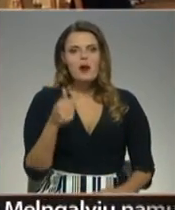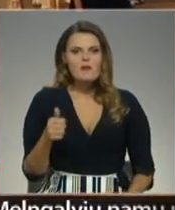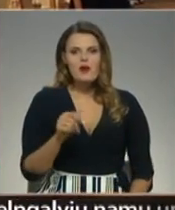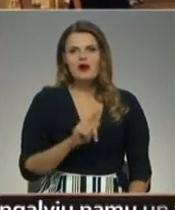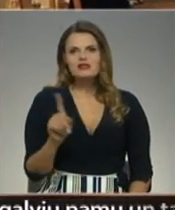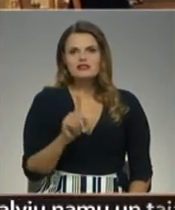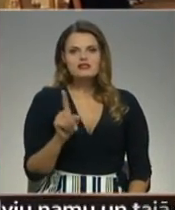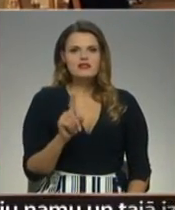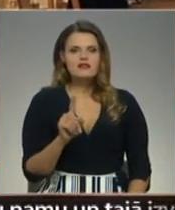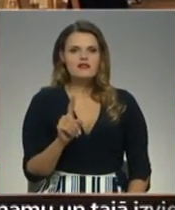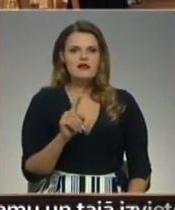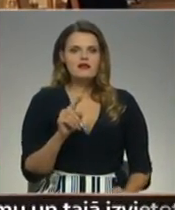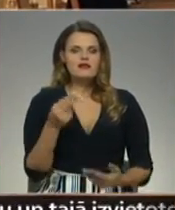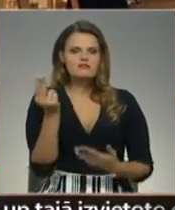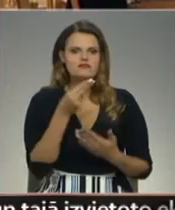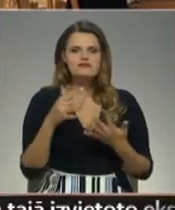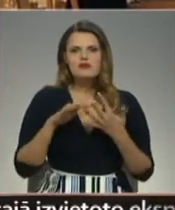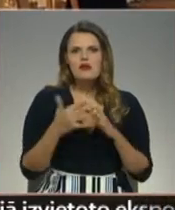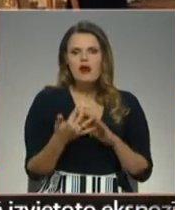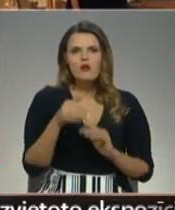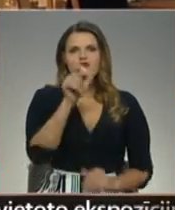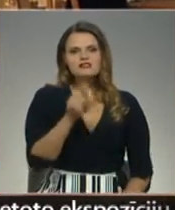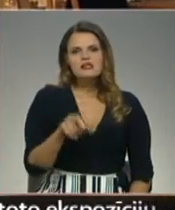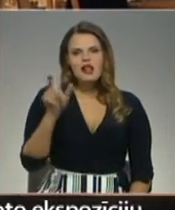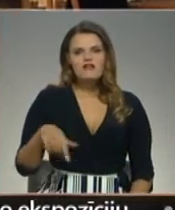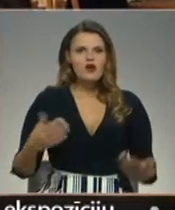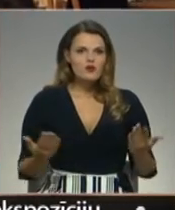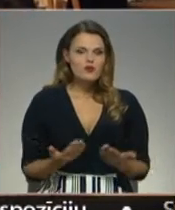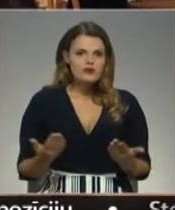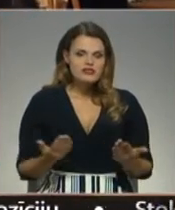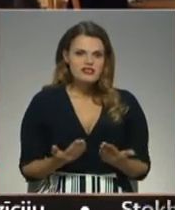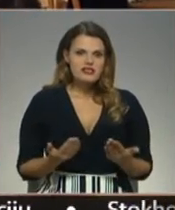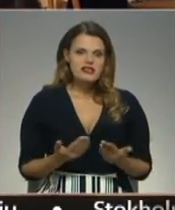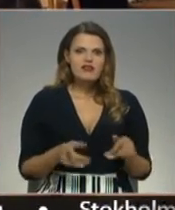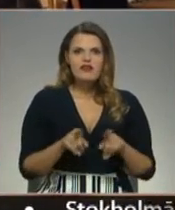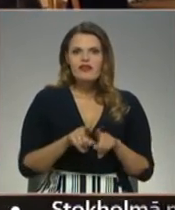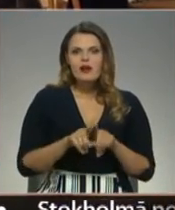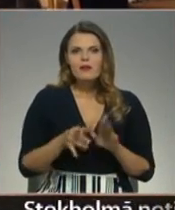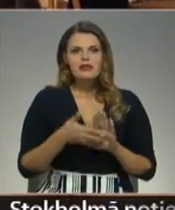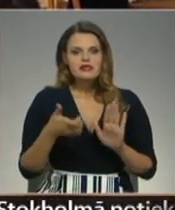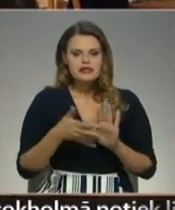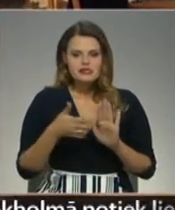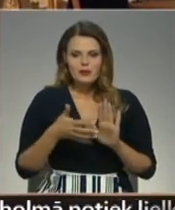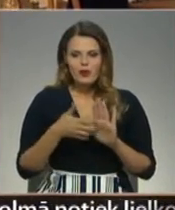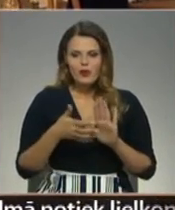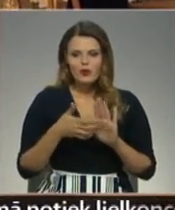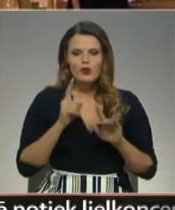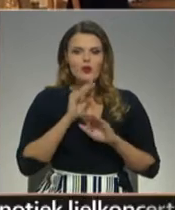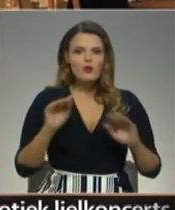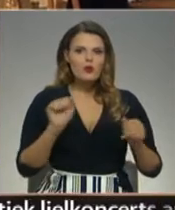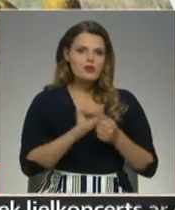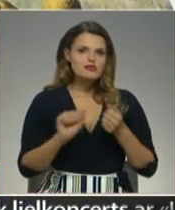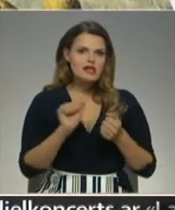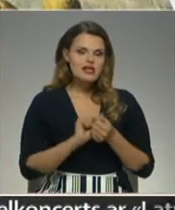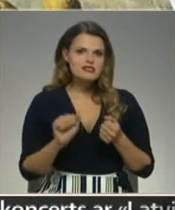ir iemūžinājis lauku cilvēku dzīvi, tāpat tās izmantotas klusās